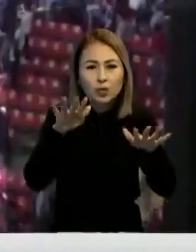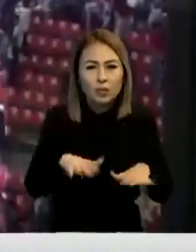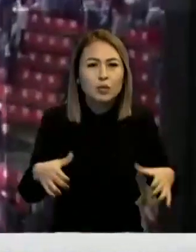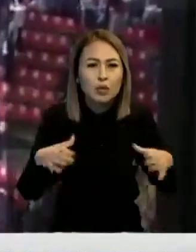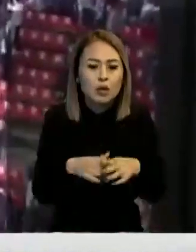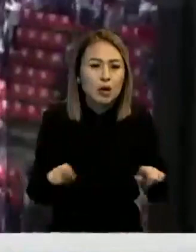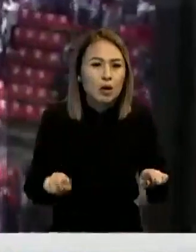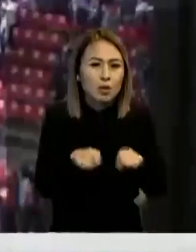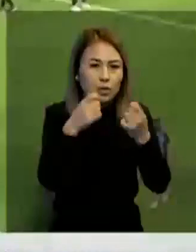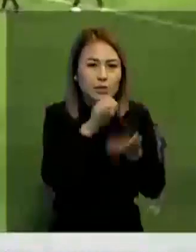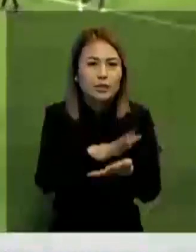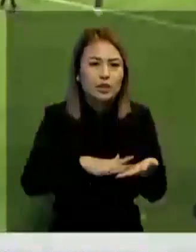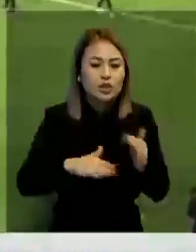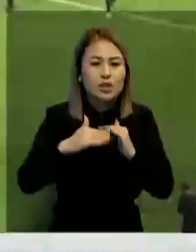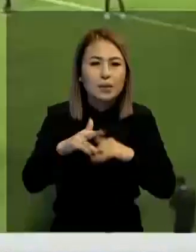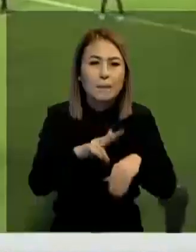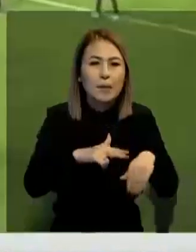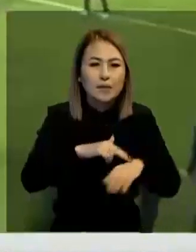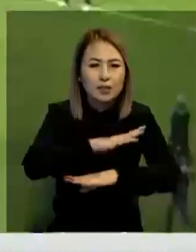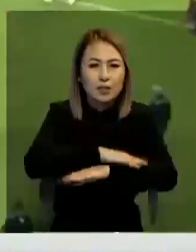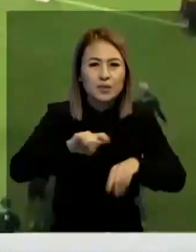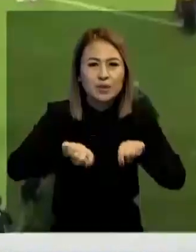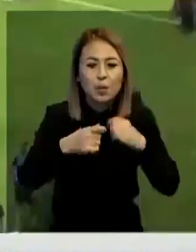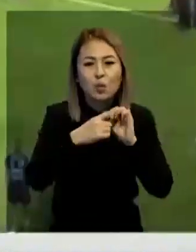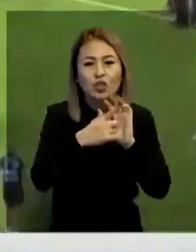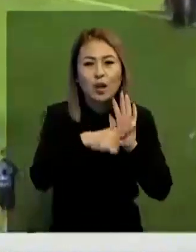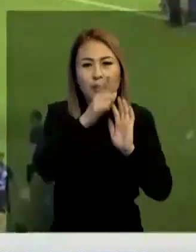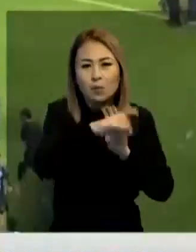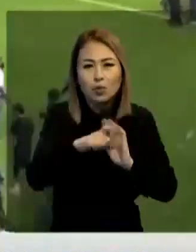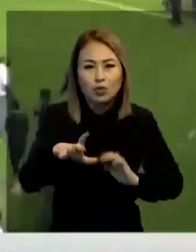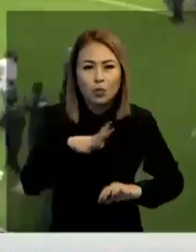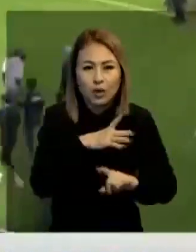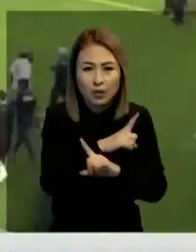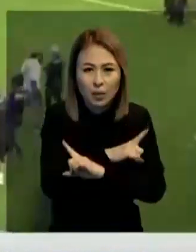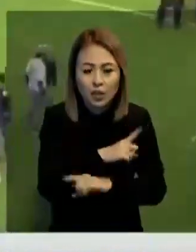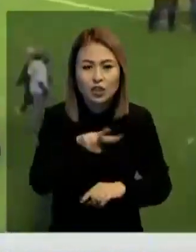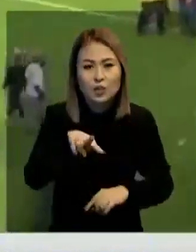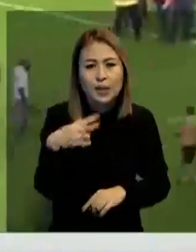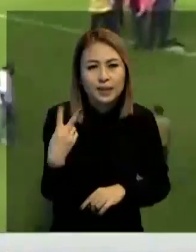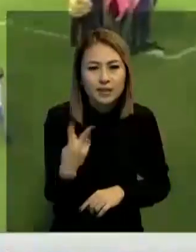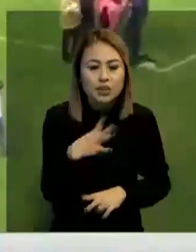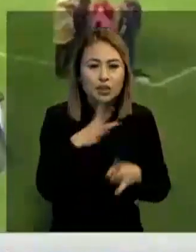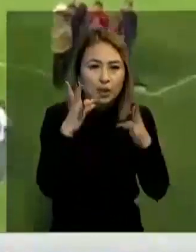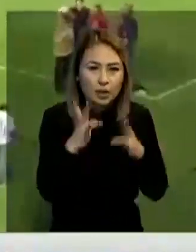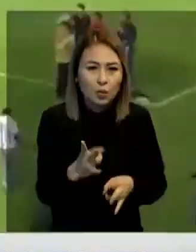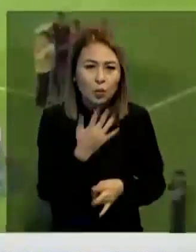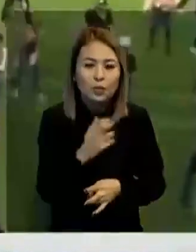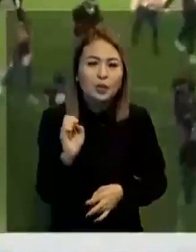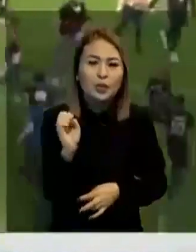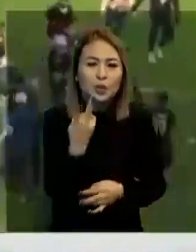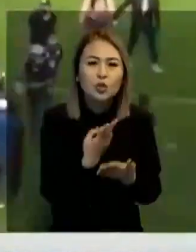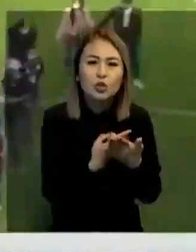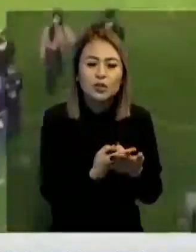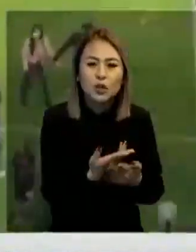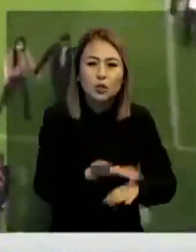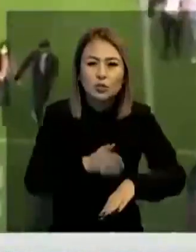жангерлері бұзақылықты ары қарай жалғастырды. Жергілікті полиция тәртіпсіздіктен 17 адам көз жұмғанын хабарлайды. 22-сі жарақат алған.